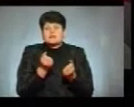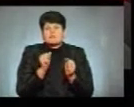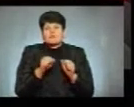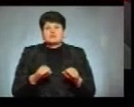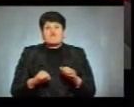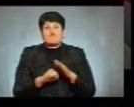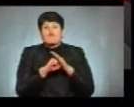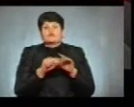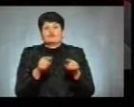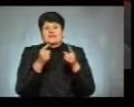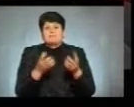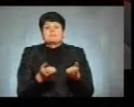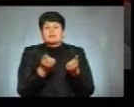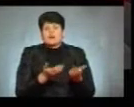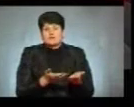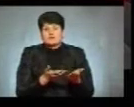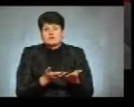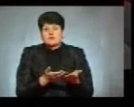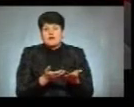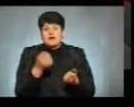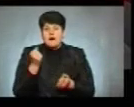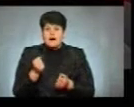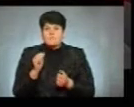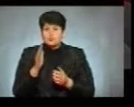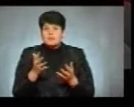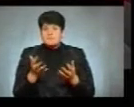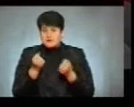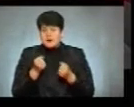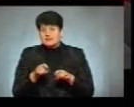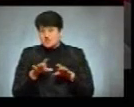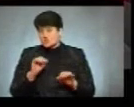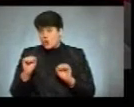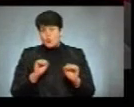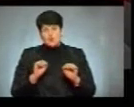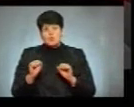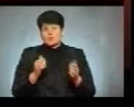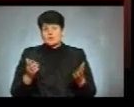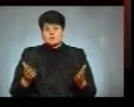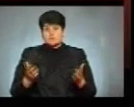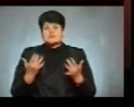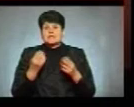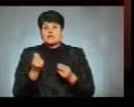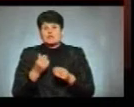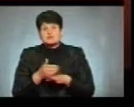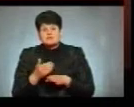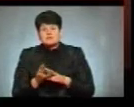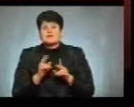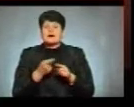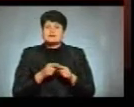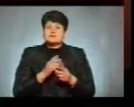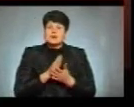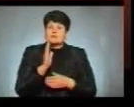створити, підтримувати умовно, але все-таки буде приймати уряд рішення, скільки коштів на це виділити, яким чином це має